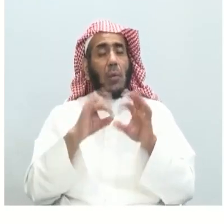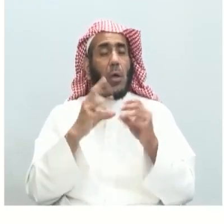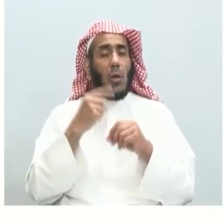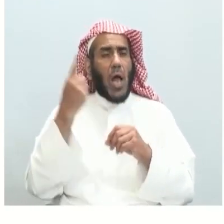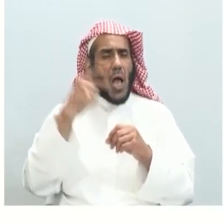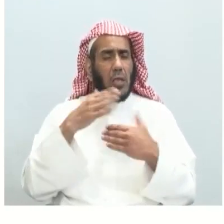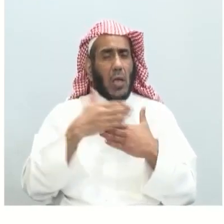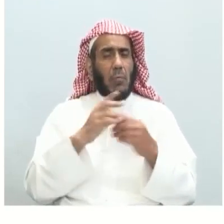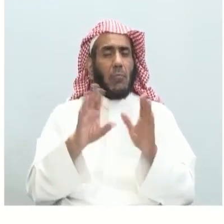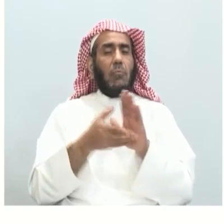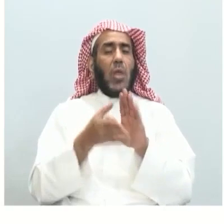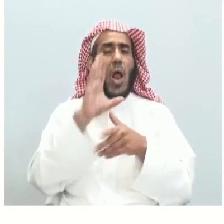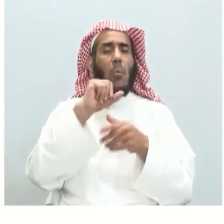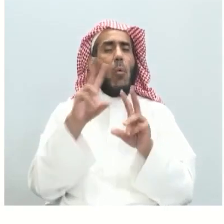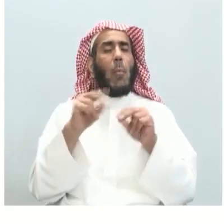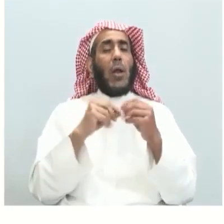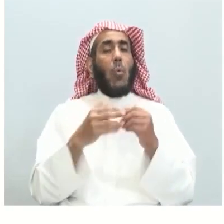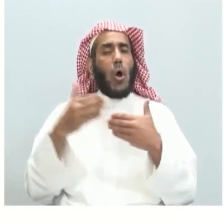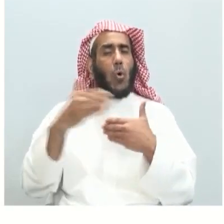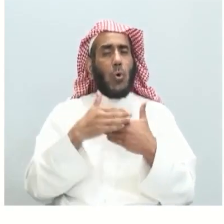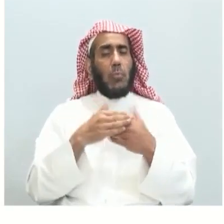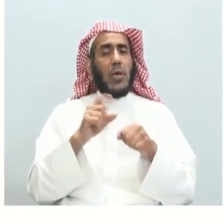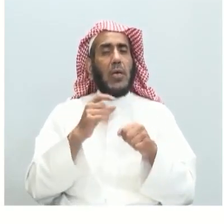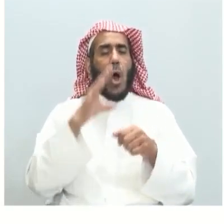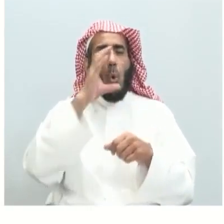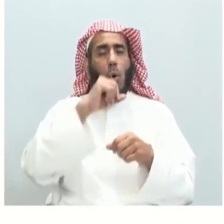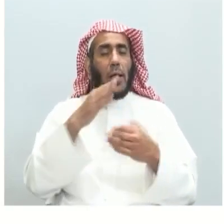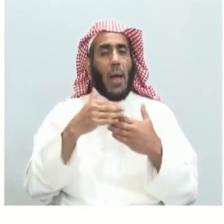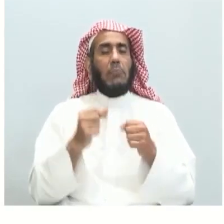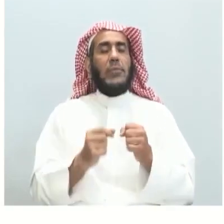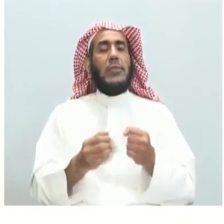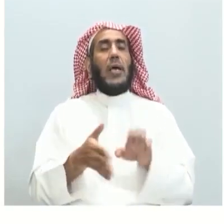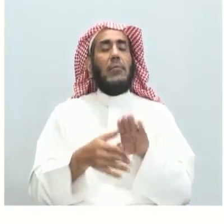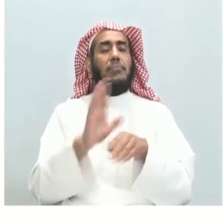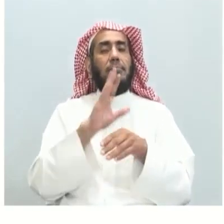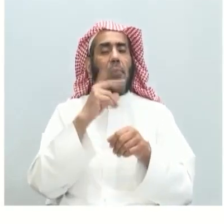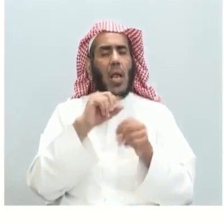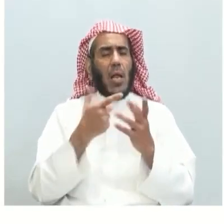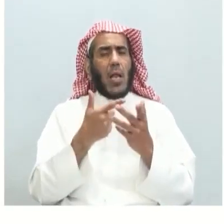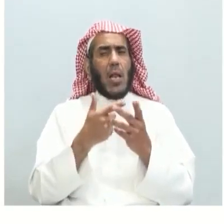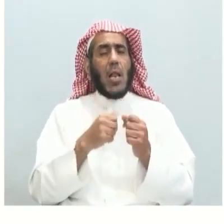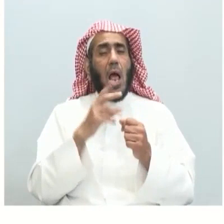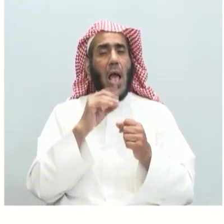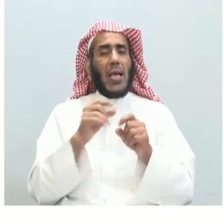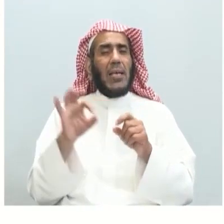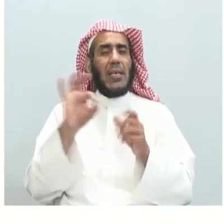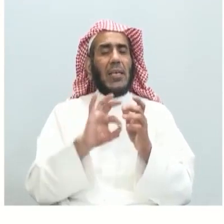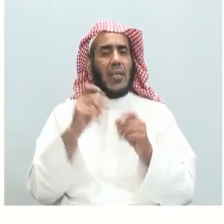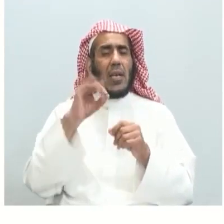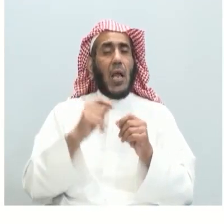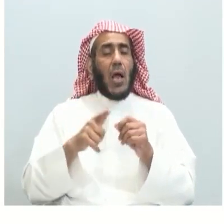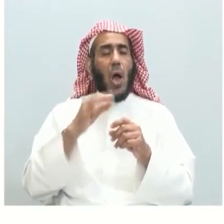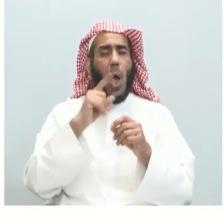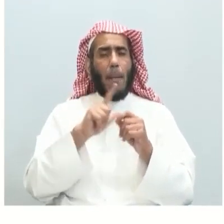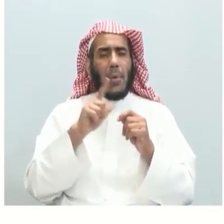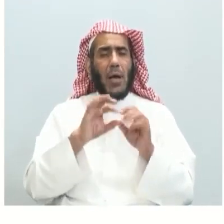من الايتين واحد وهو قرب قيام الساعه لكن ايه النحل ابلغ